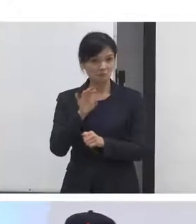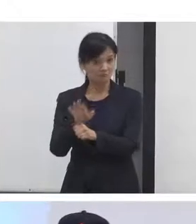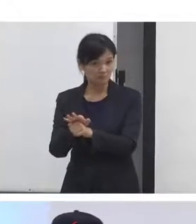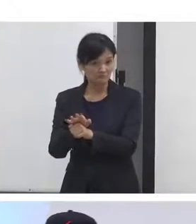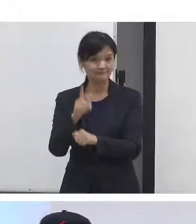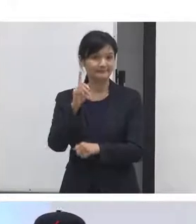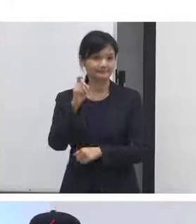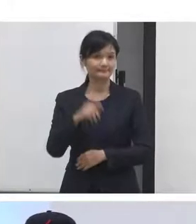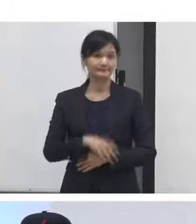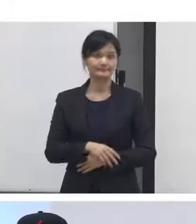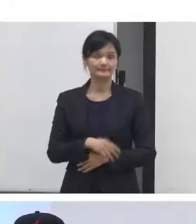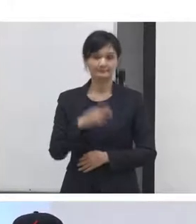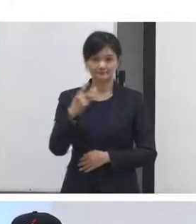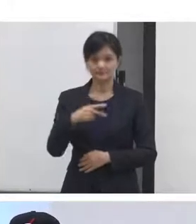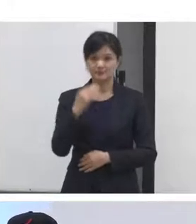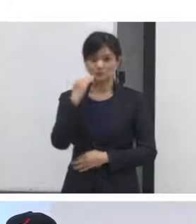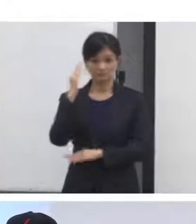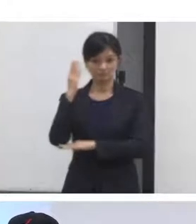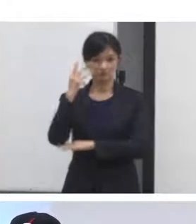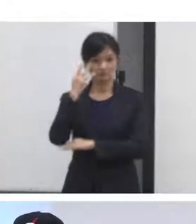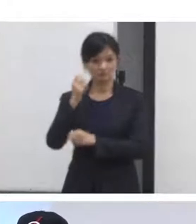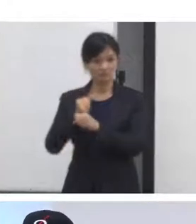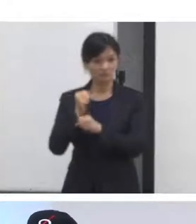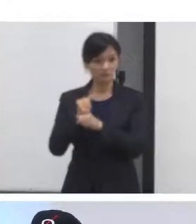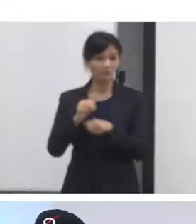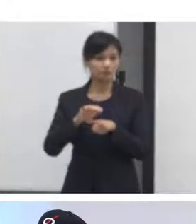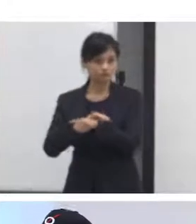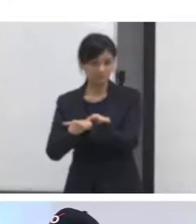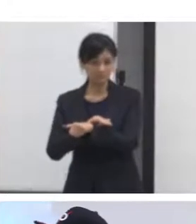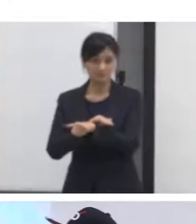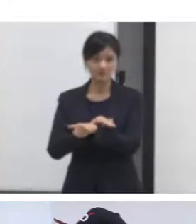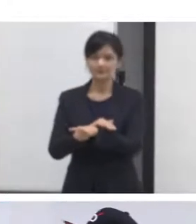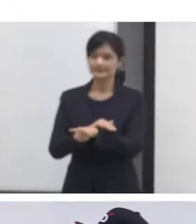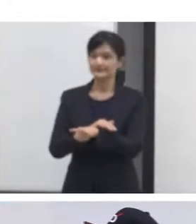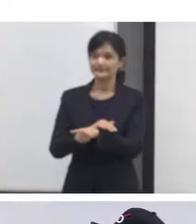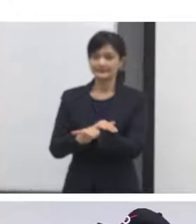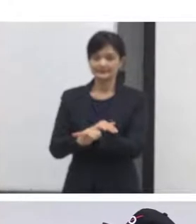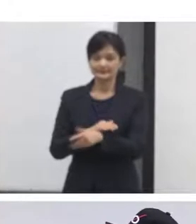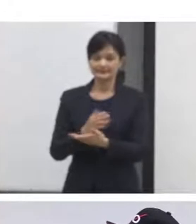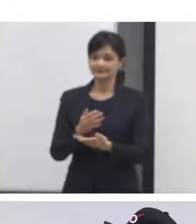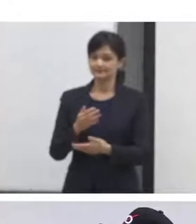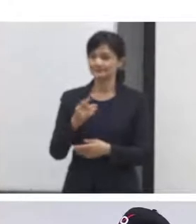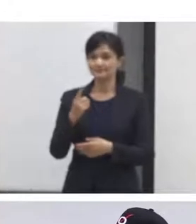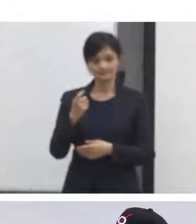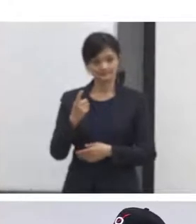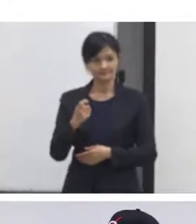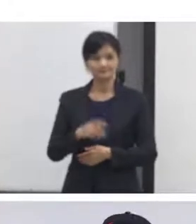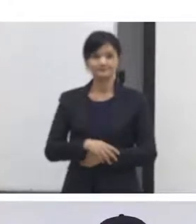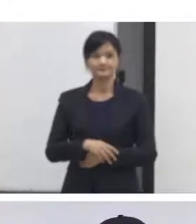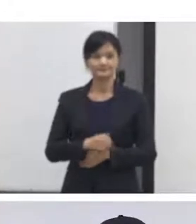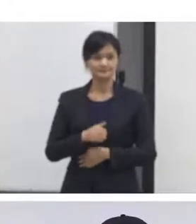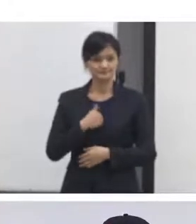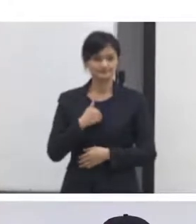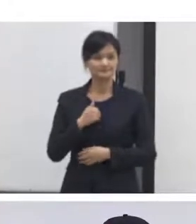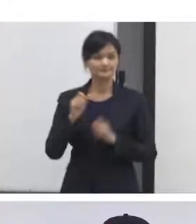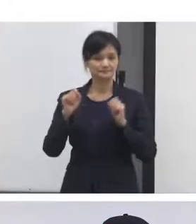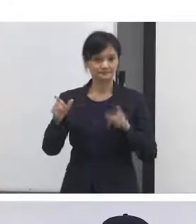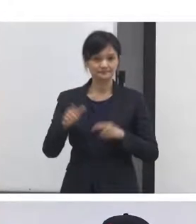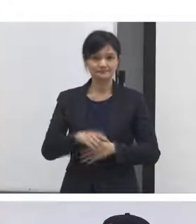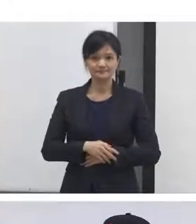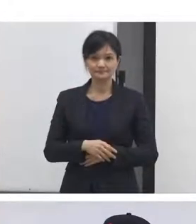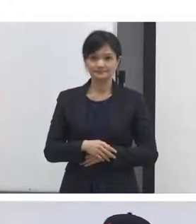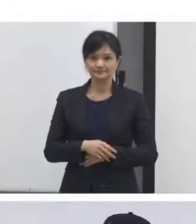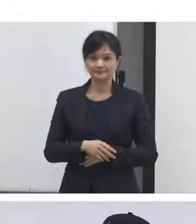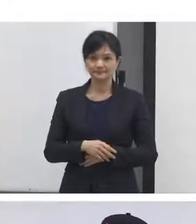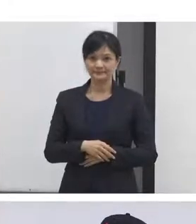机会走入到政治工作的第一现场的时候，那个落差会更大。然后我们是想聊聊说，他其实就